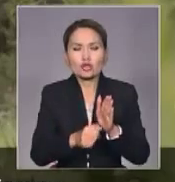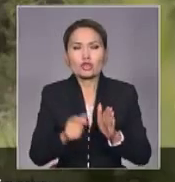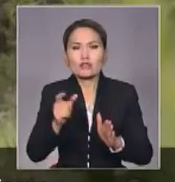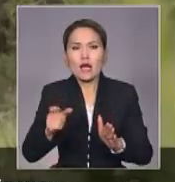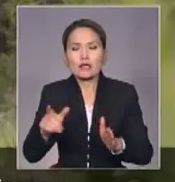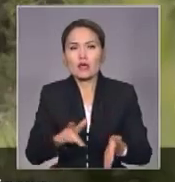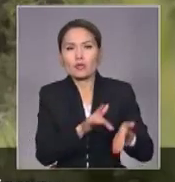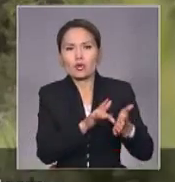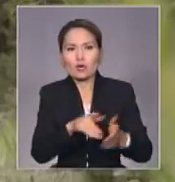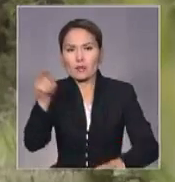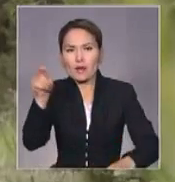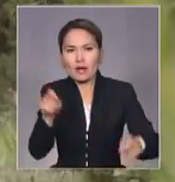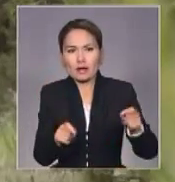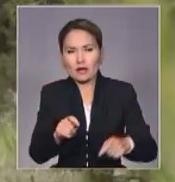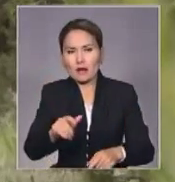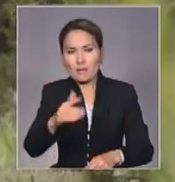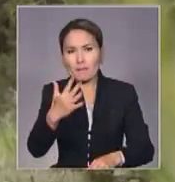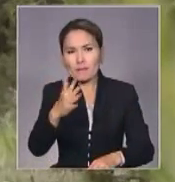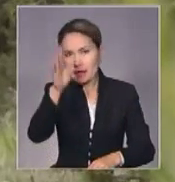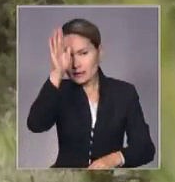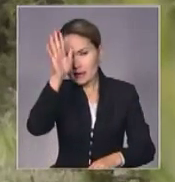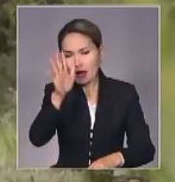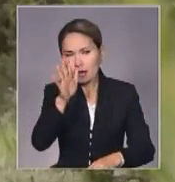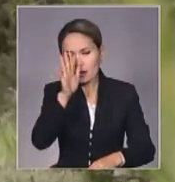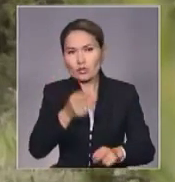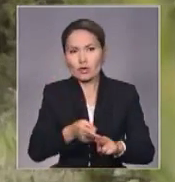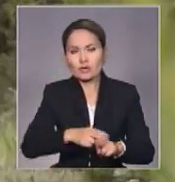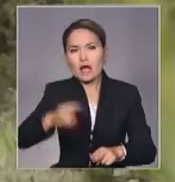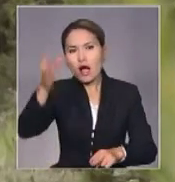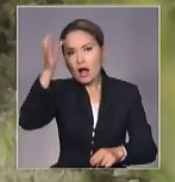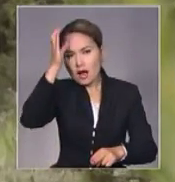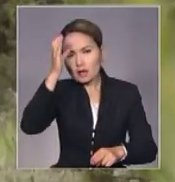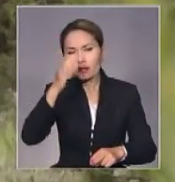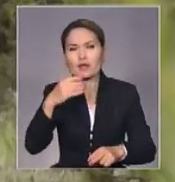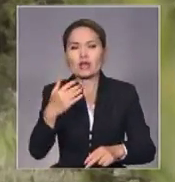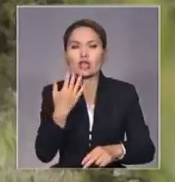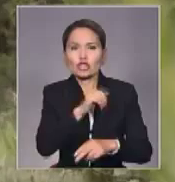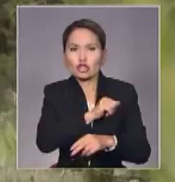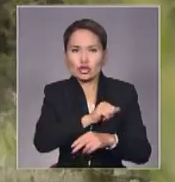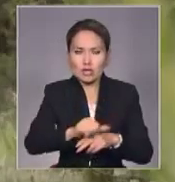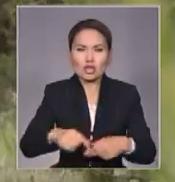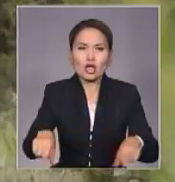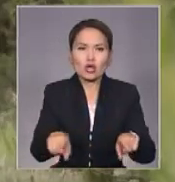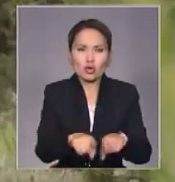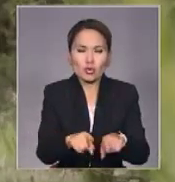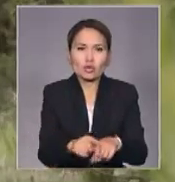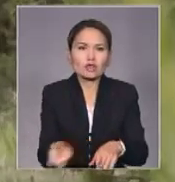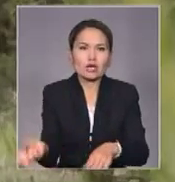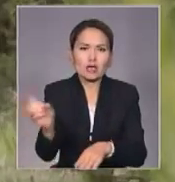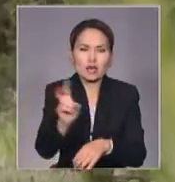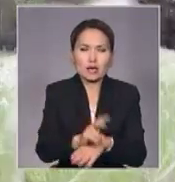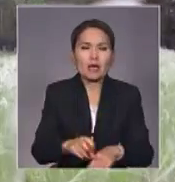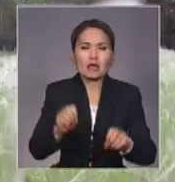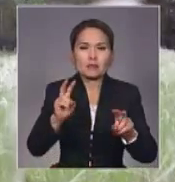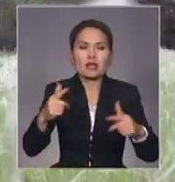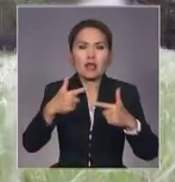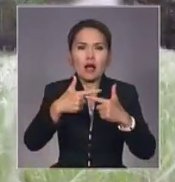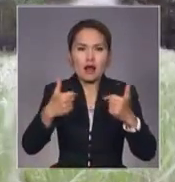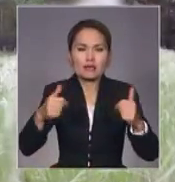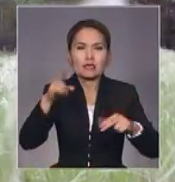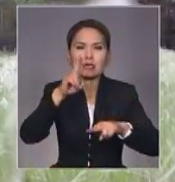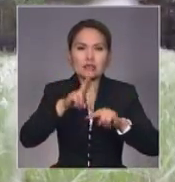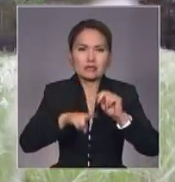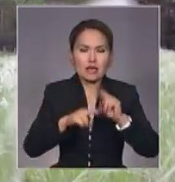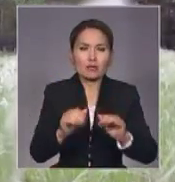Жақында Аризона университетінің Венгрия ұлттық паркінің ғалымдары болып қайтты. Жол бойына қонақ күтетін 3 үй салдық.